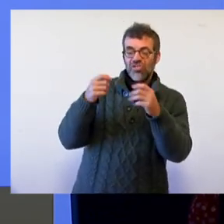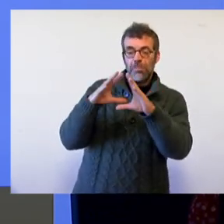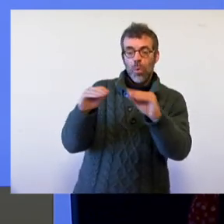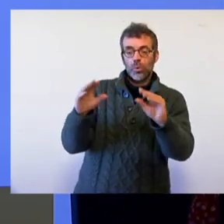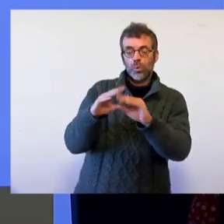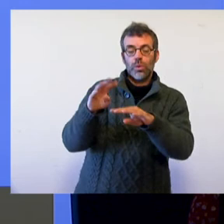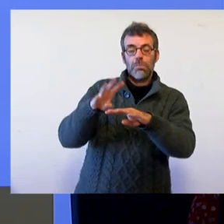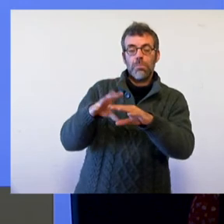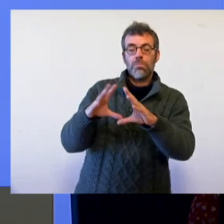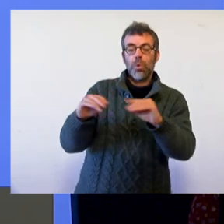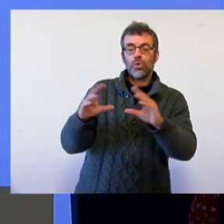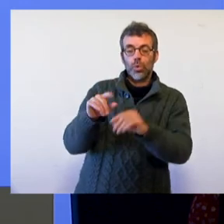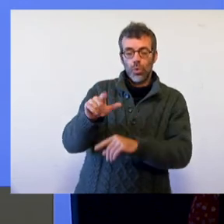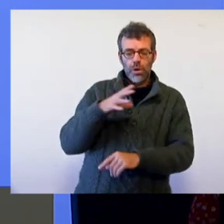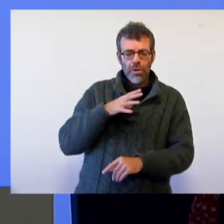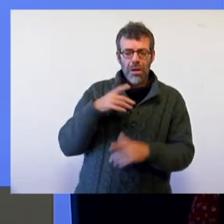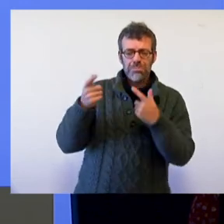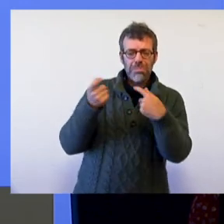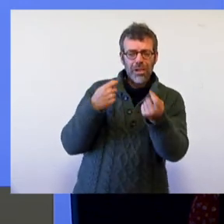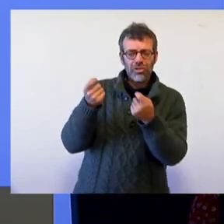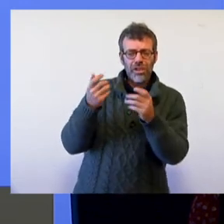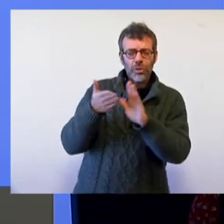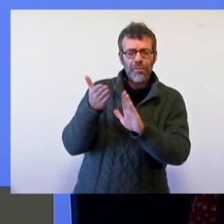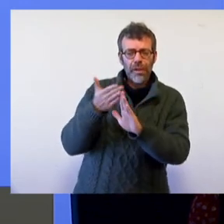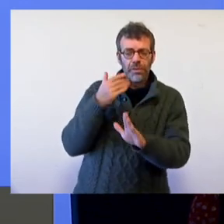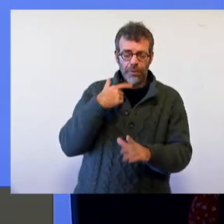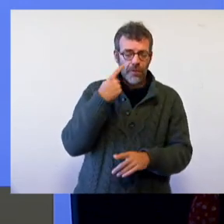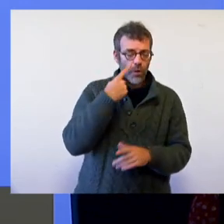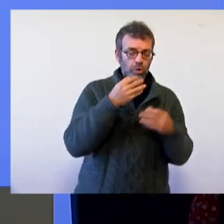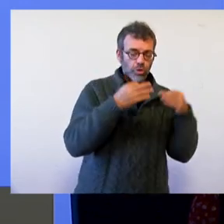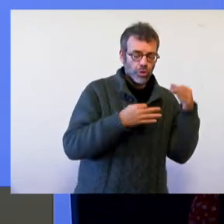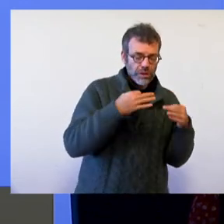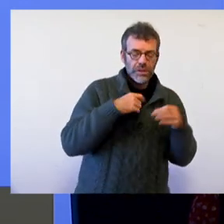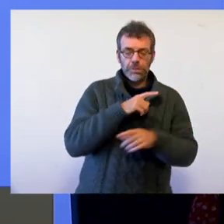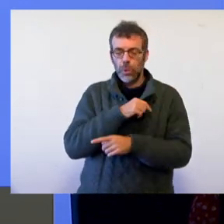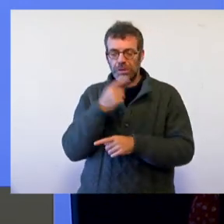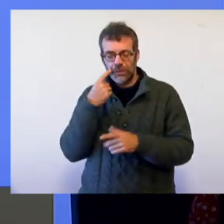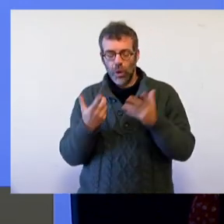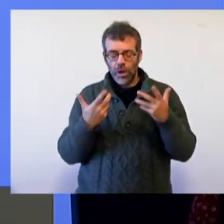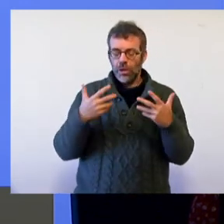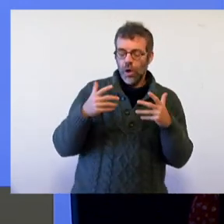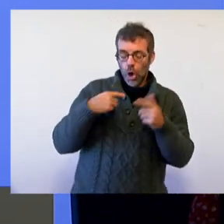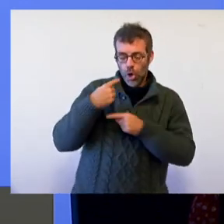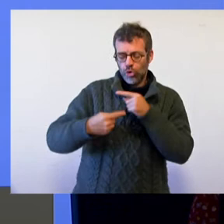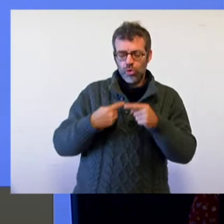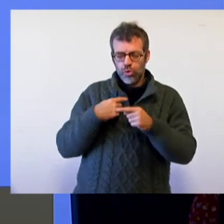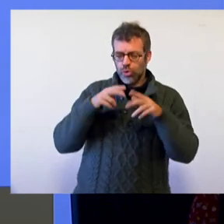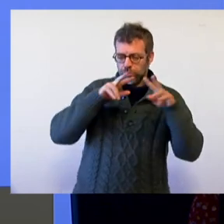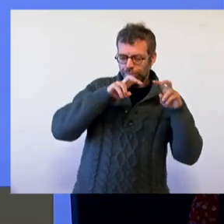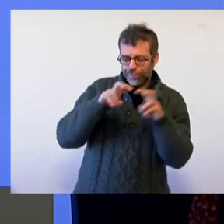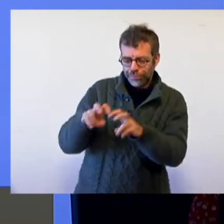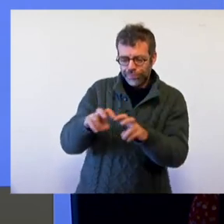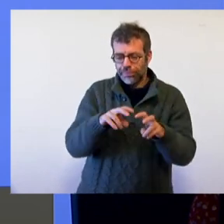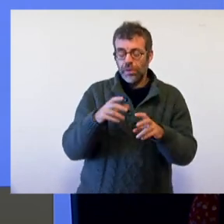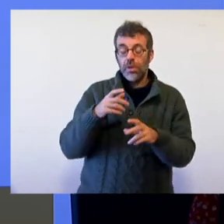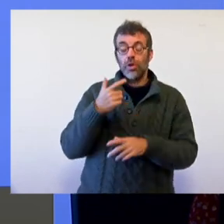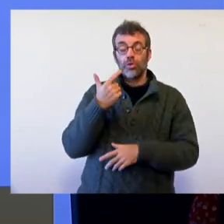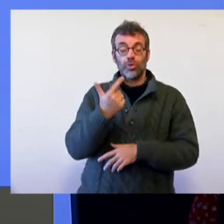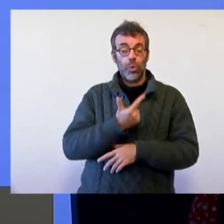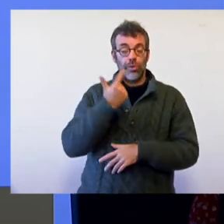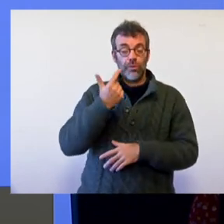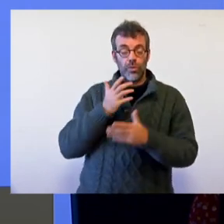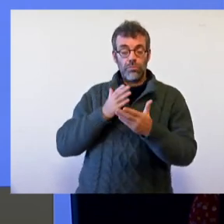qui déstabilise l'armature commerciale existante. Monsieur Jaouari, vous m'aviez saisi là-dessus, et deux opérations importantes de police ont eu